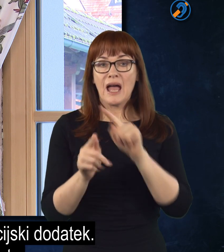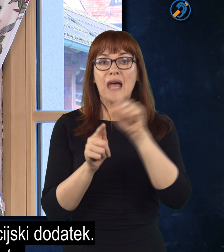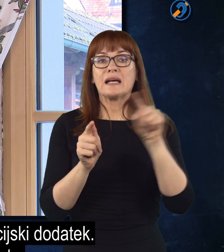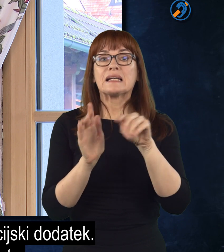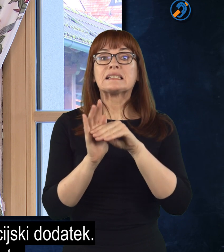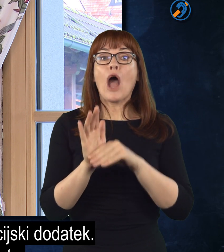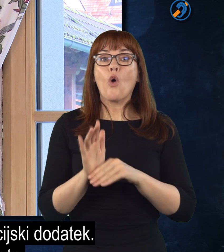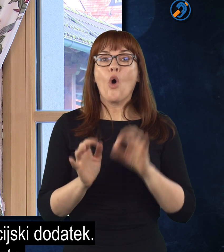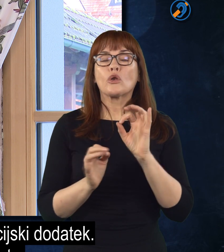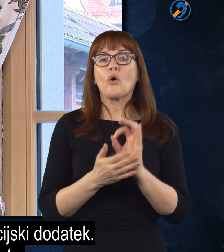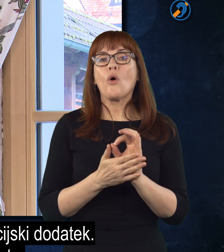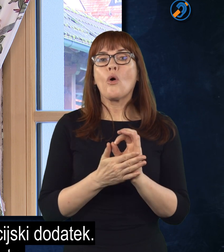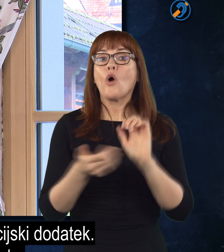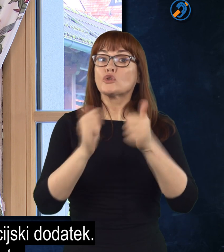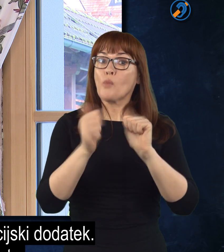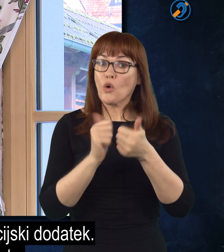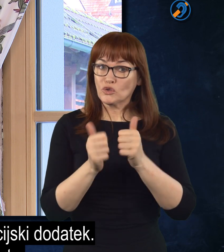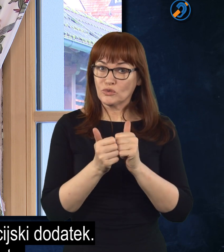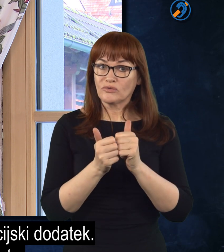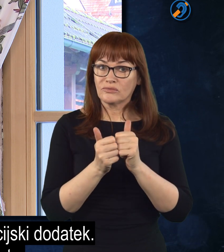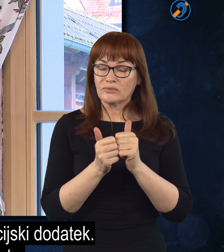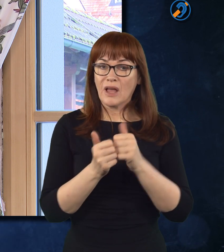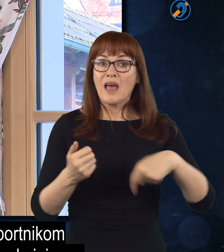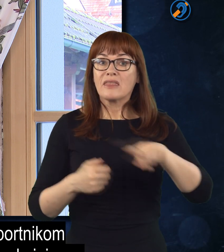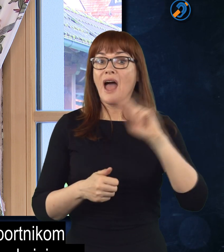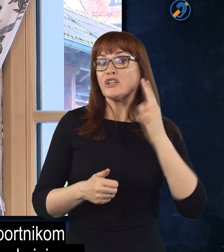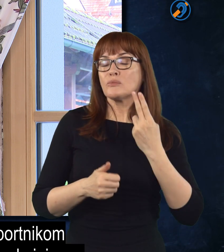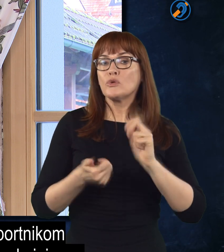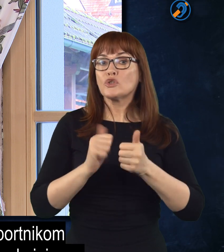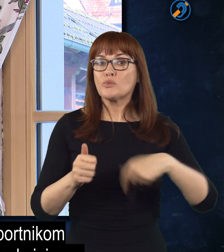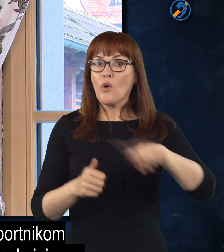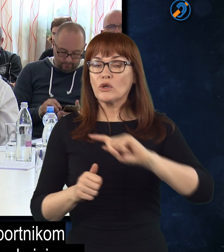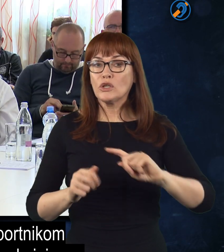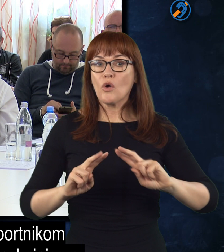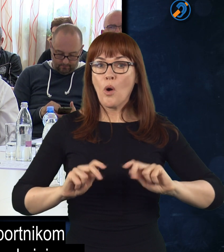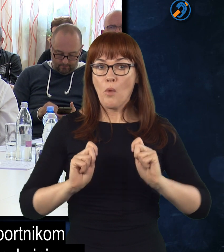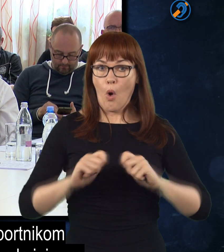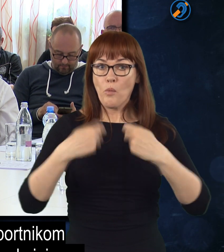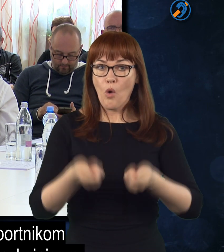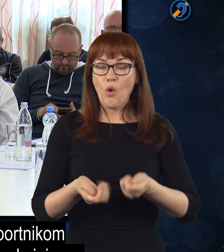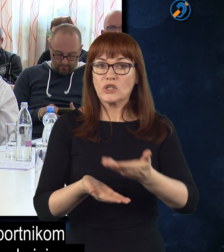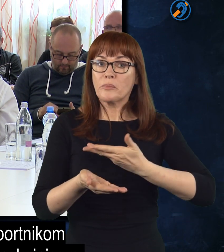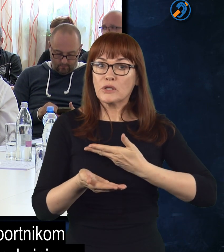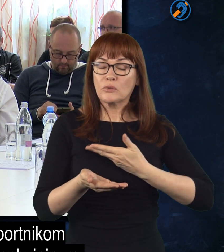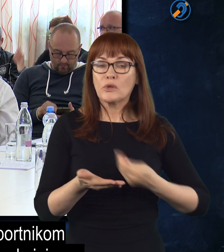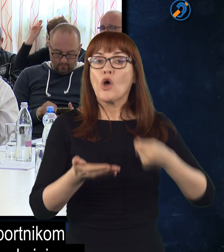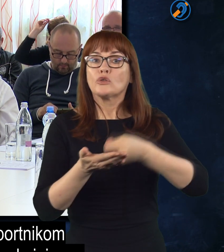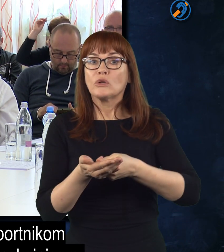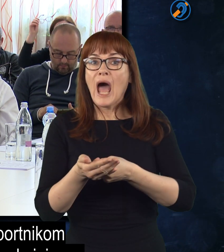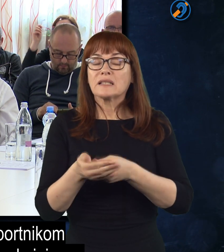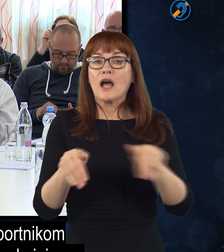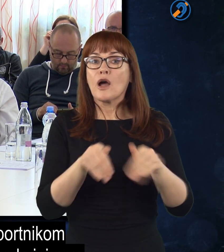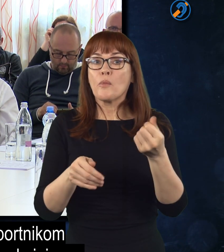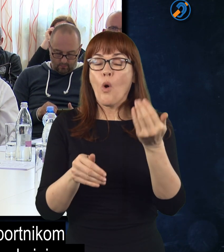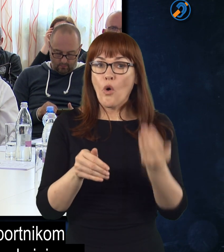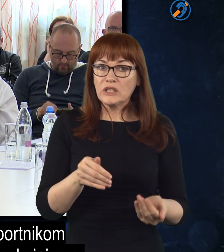potem zakon o športu, ki našim gluhim športnikom omogoča pridobitev